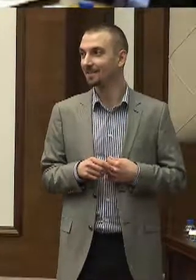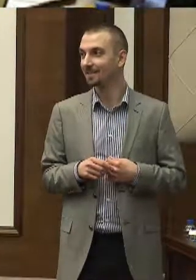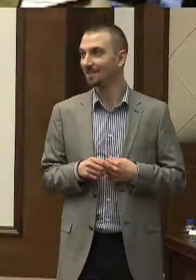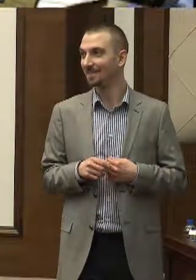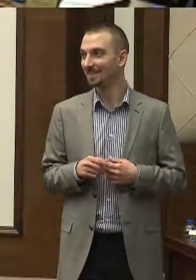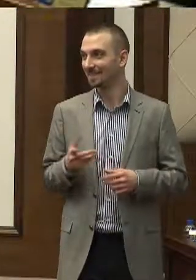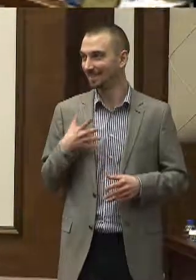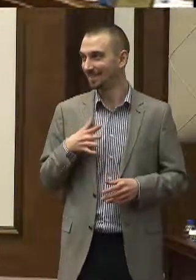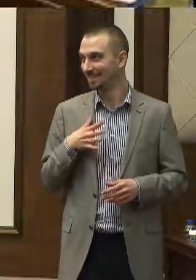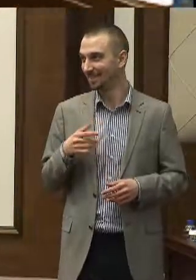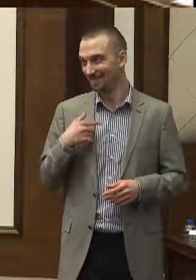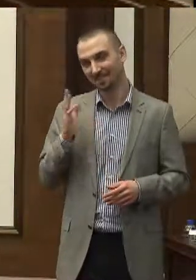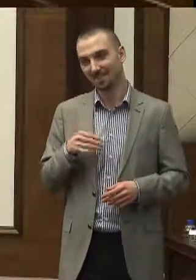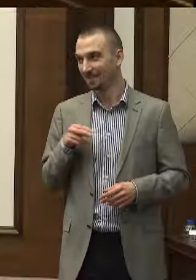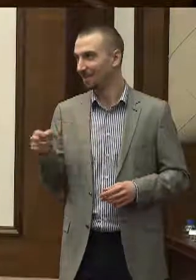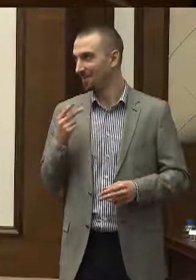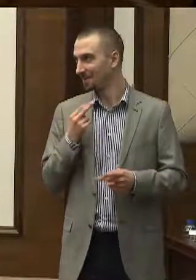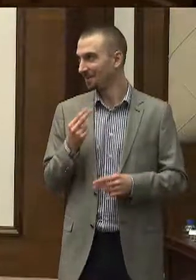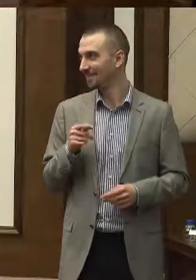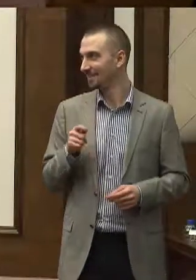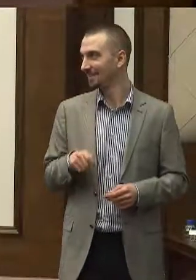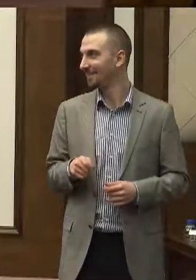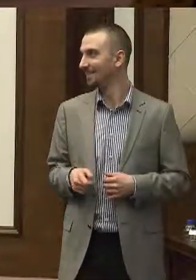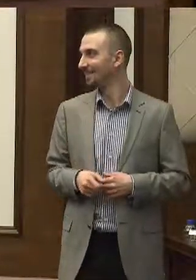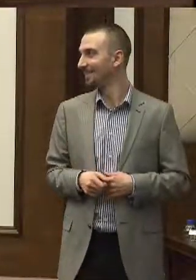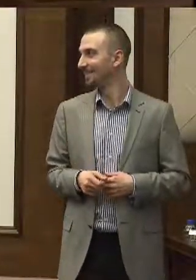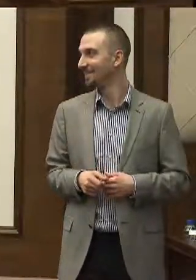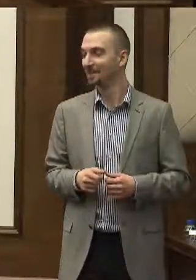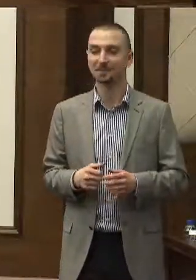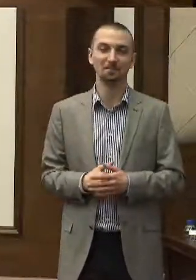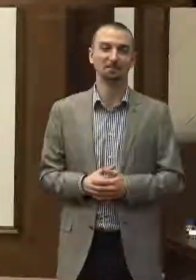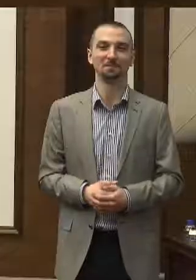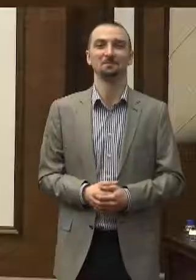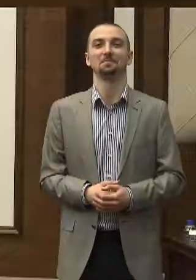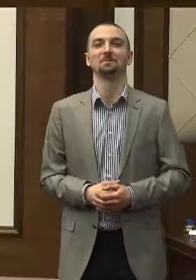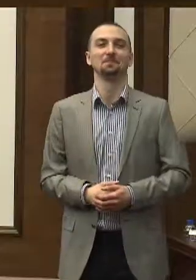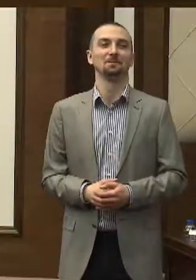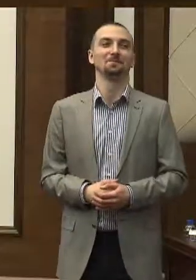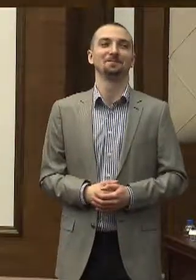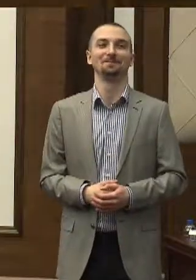Israr etmedim. Israr etmedim. Israr etmedim.